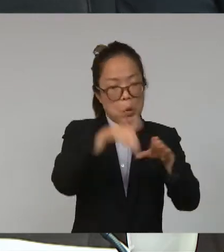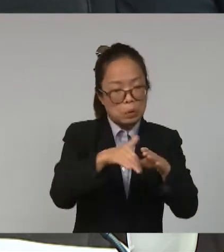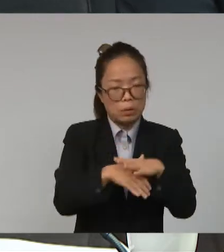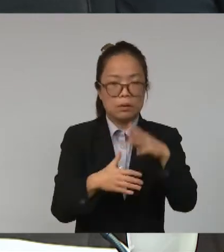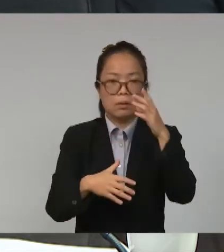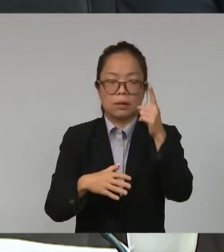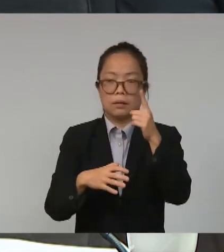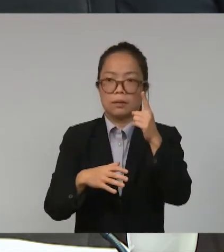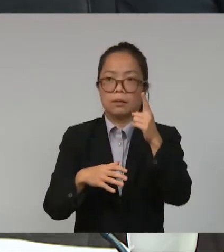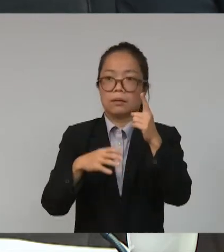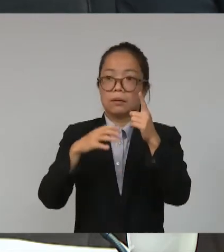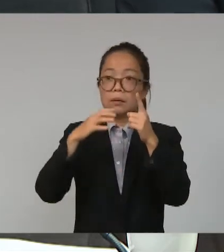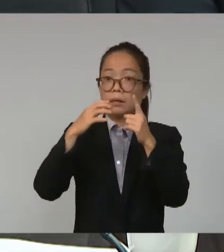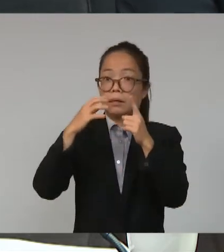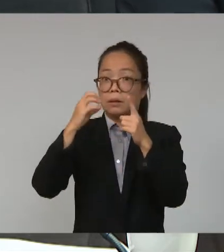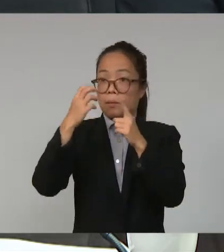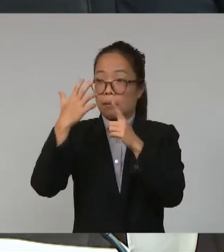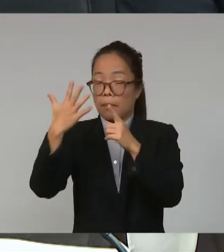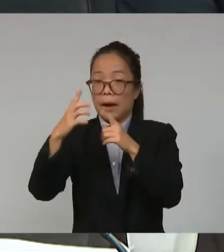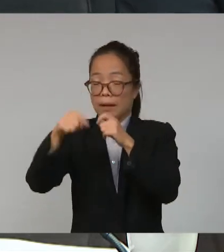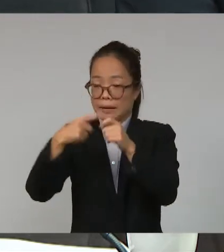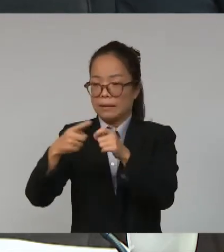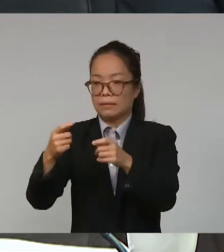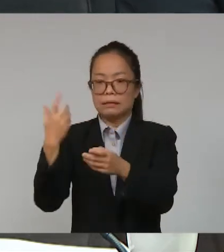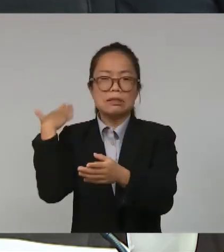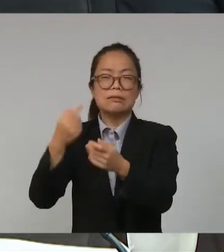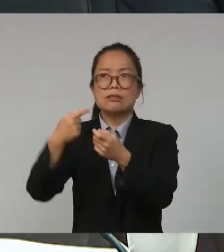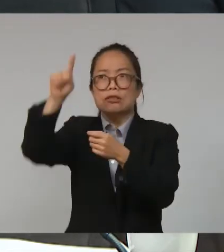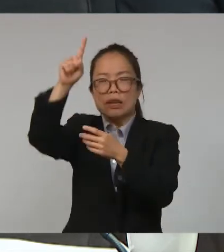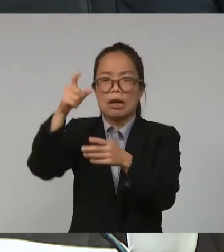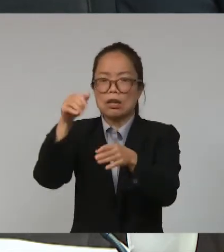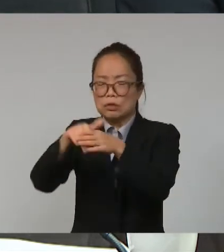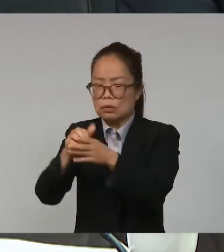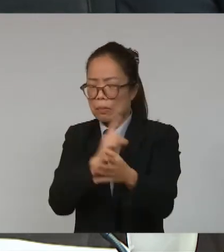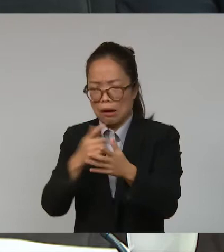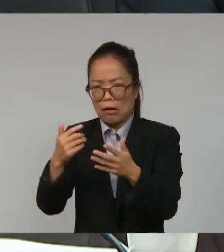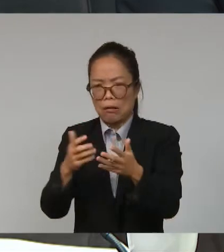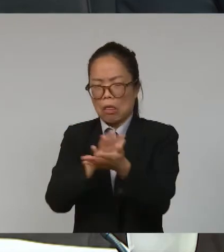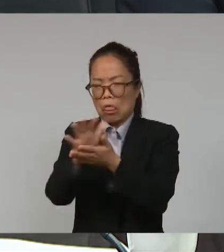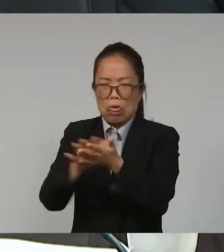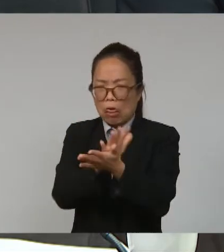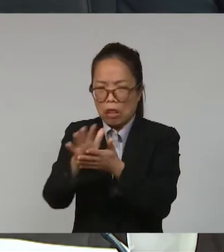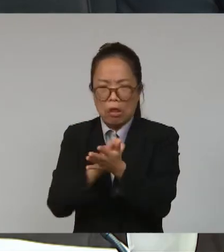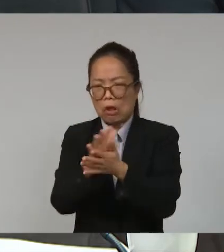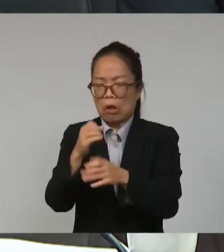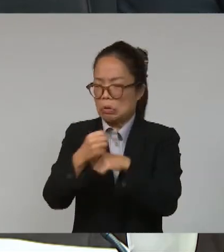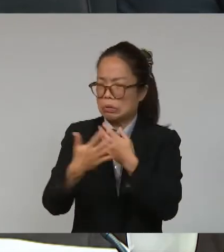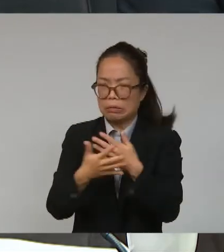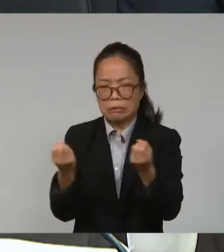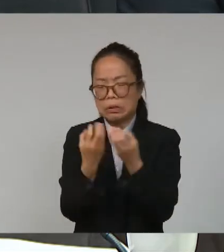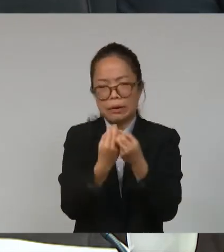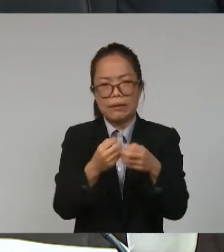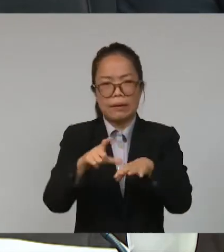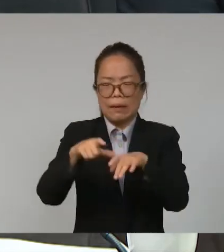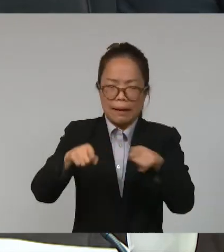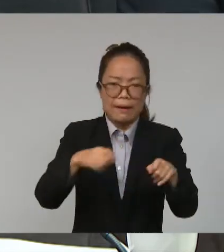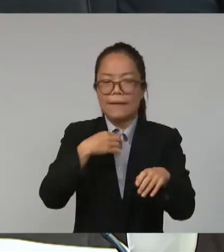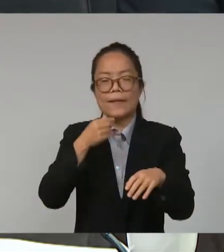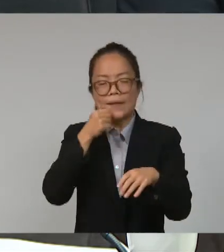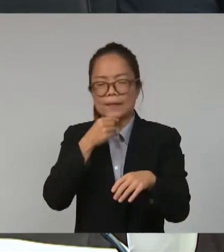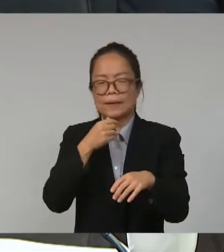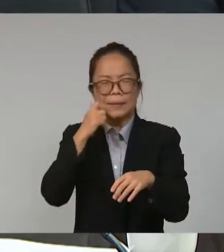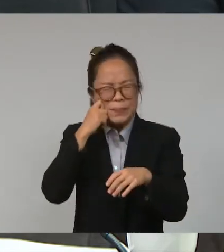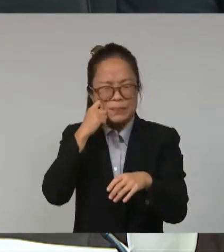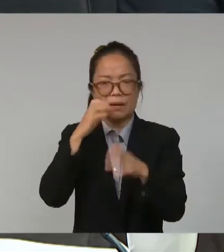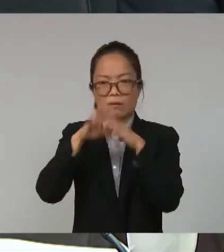的选务的一些状况，以这个为由，技术性的为由来去砍掉自己的神主